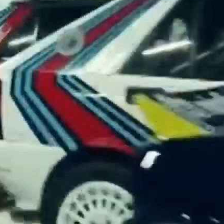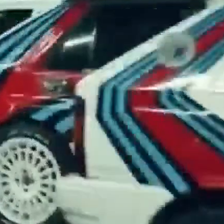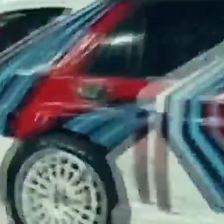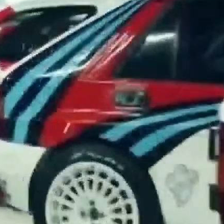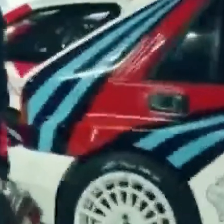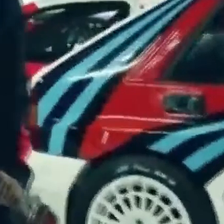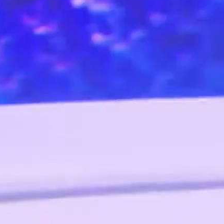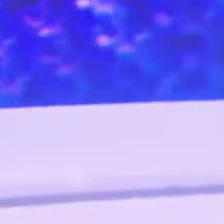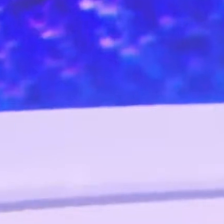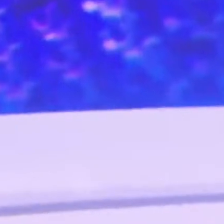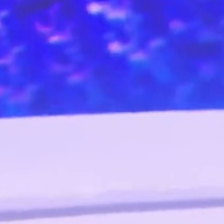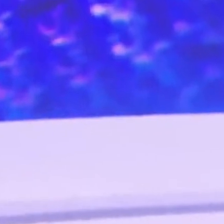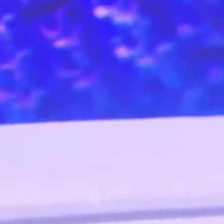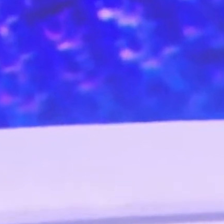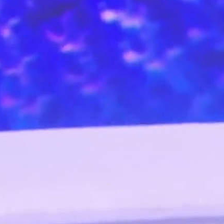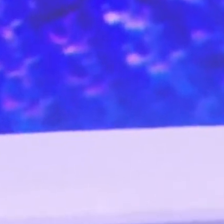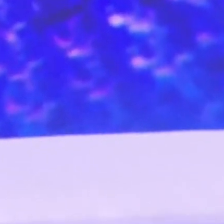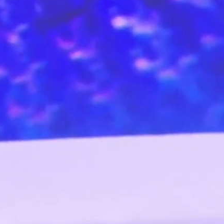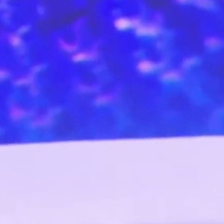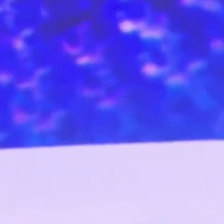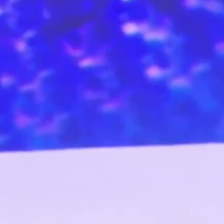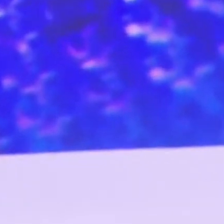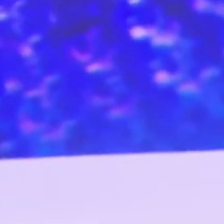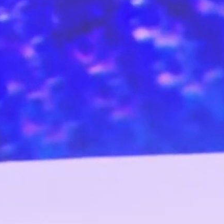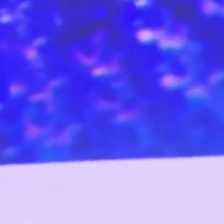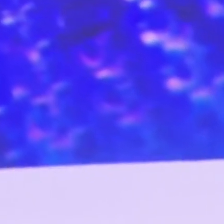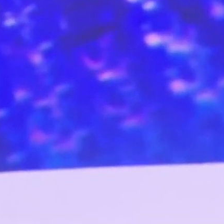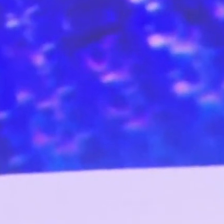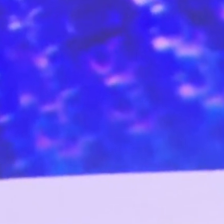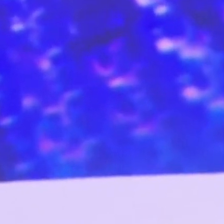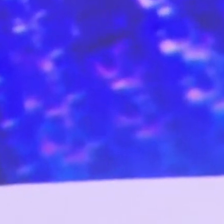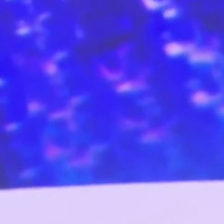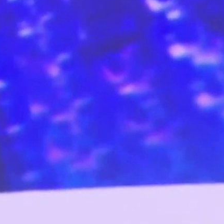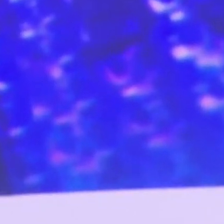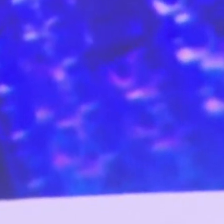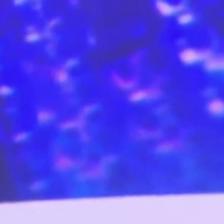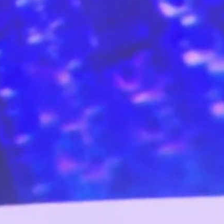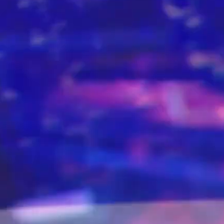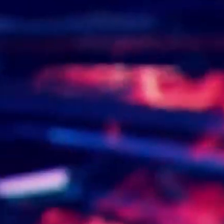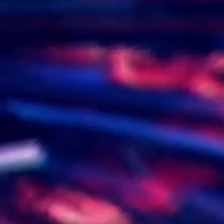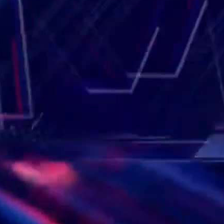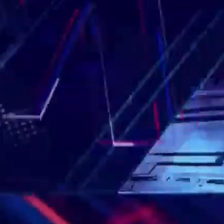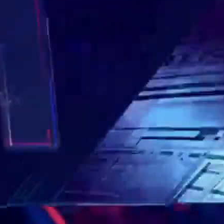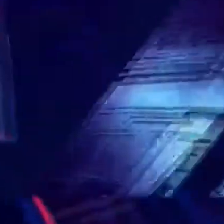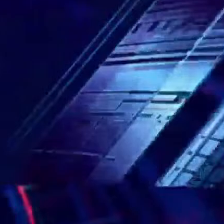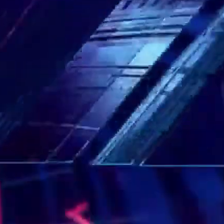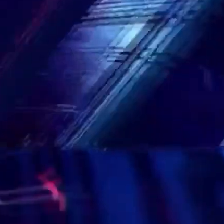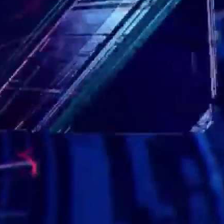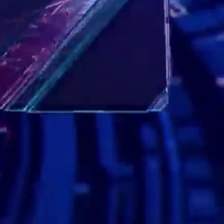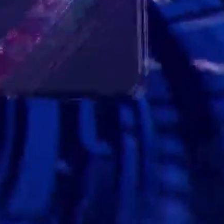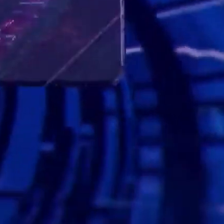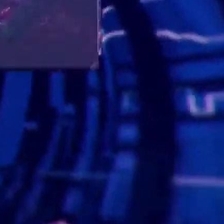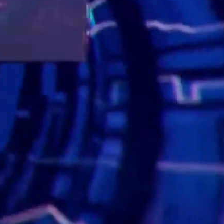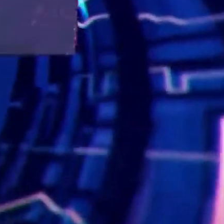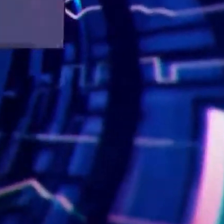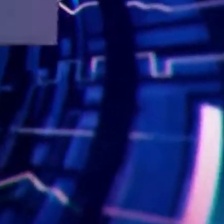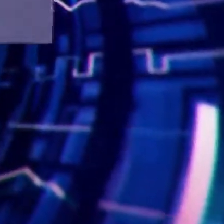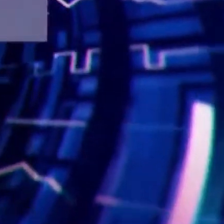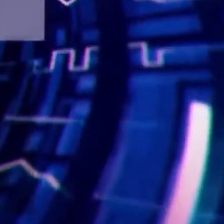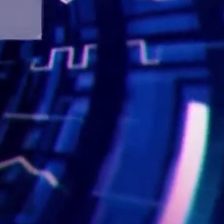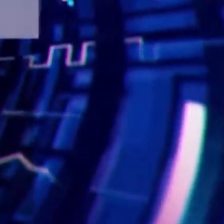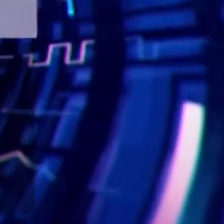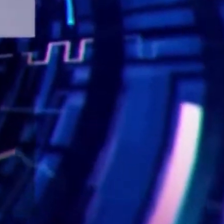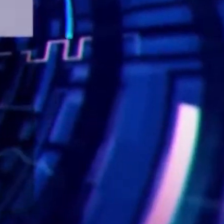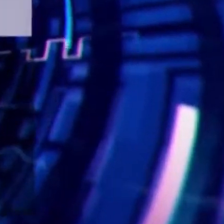Hai, saya Sazali Samad. Anda mau lihat saya baca berita? Saksikan di Stadium RTM pada 6 Mei